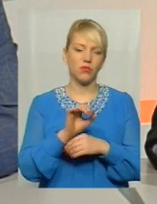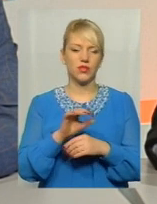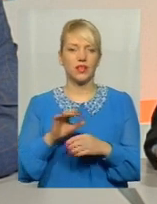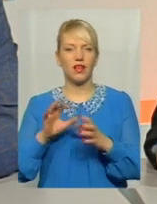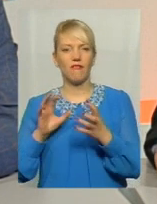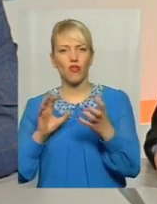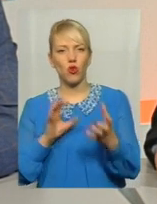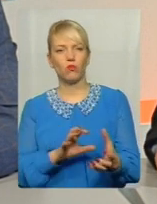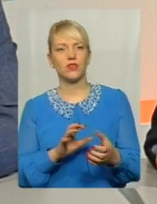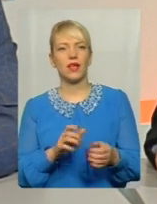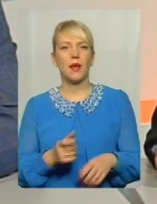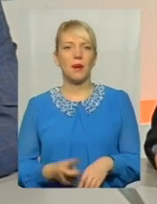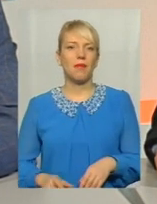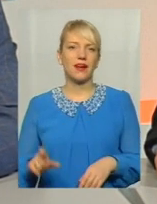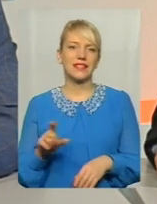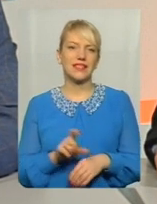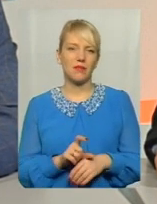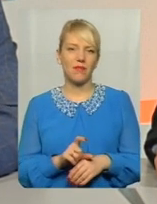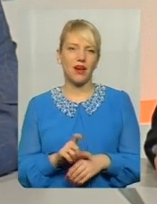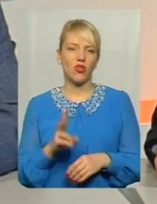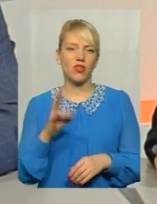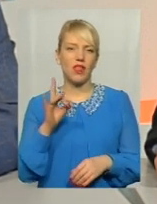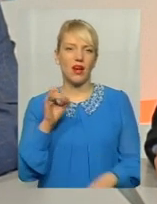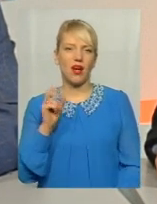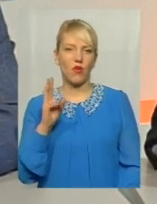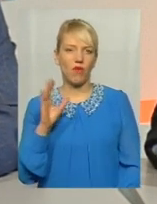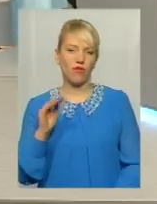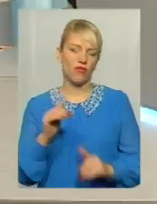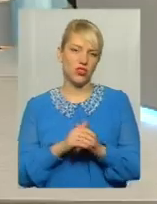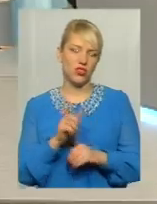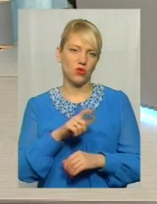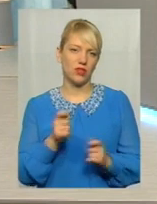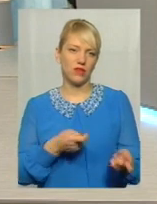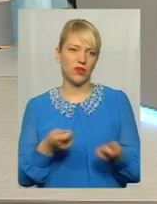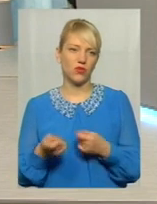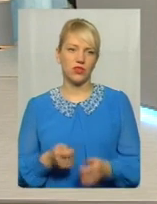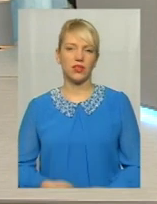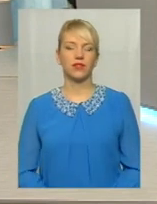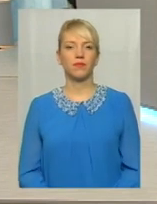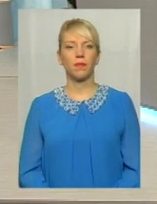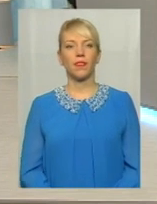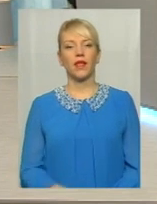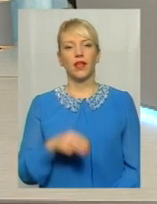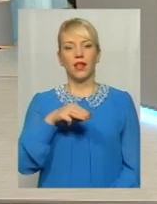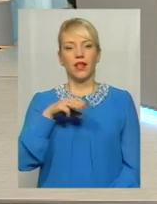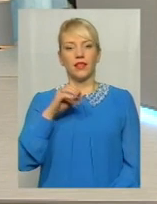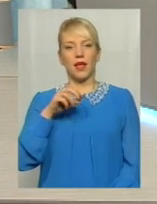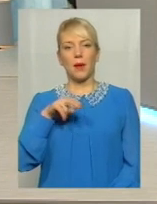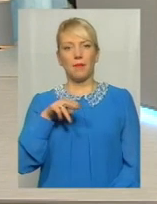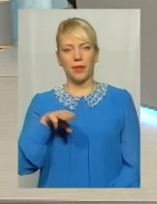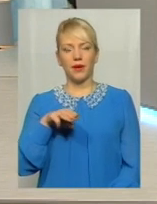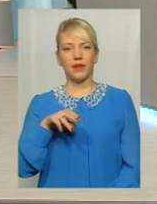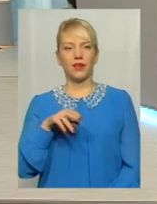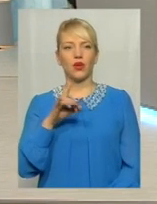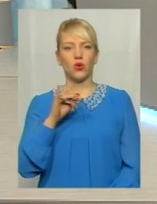максимально на Раково ввечері людей вивозили. Там пружично. Пророжично, я